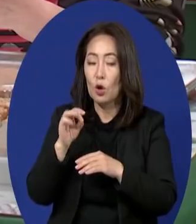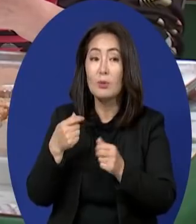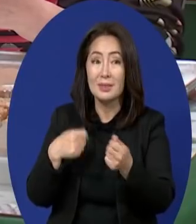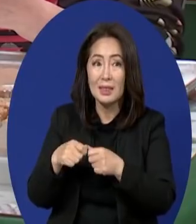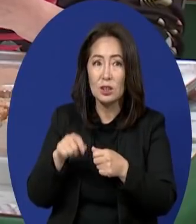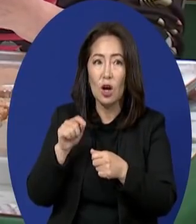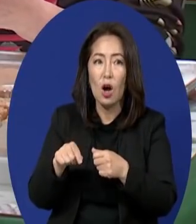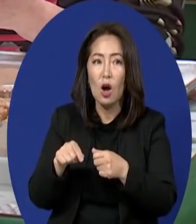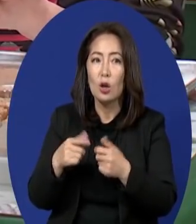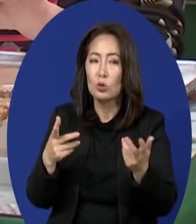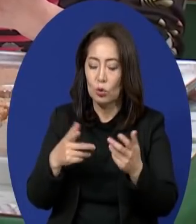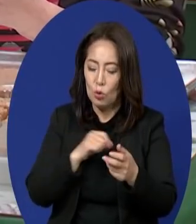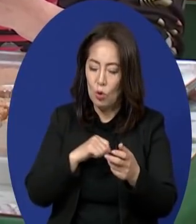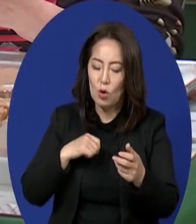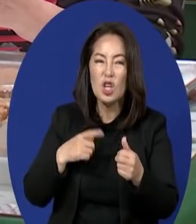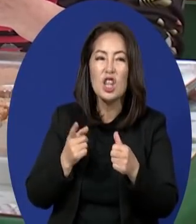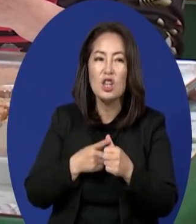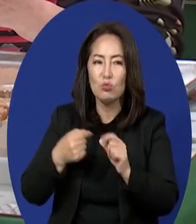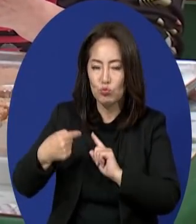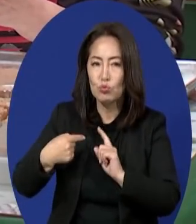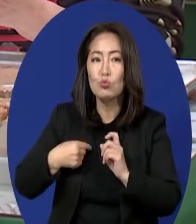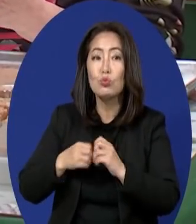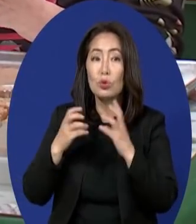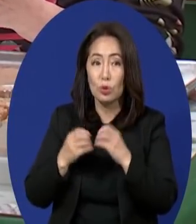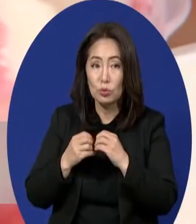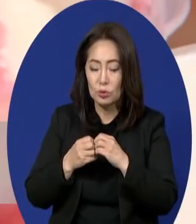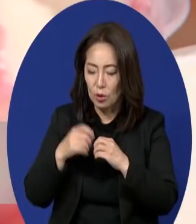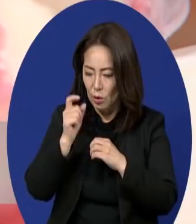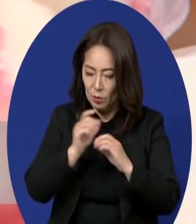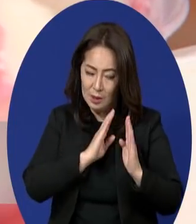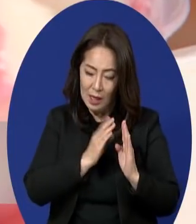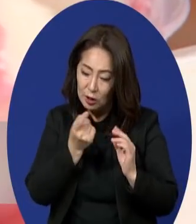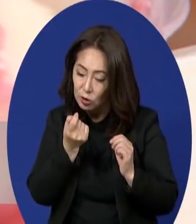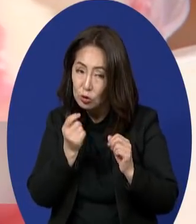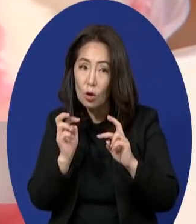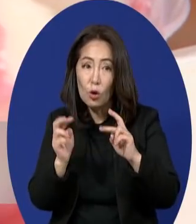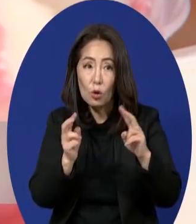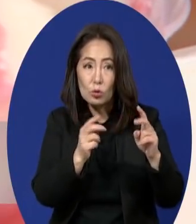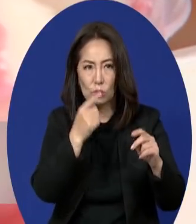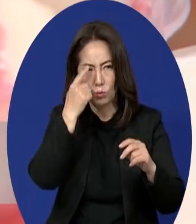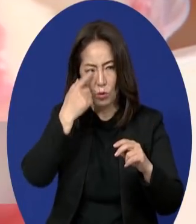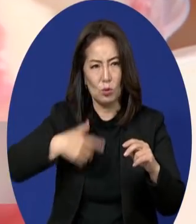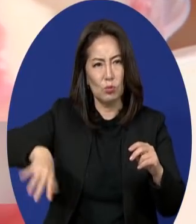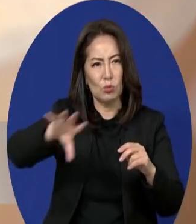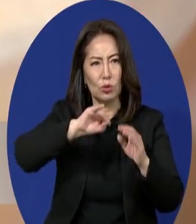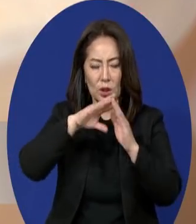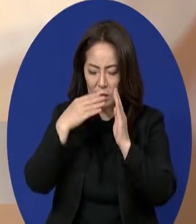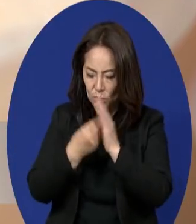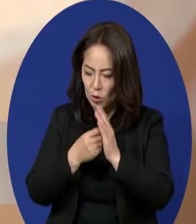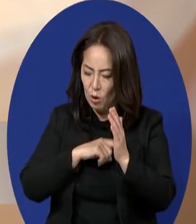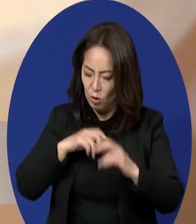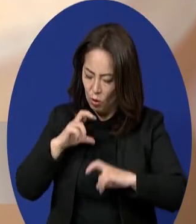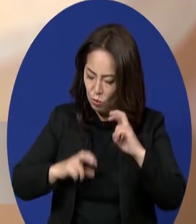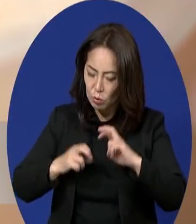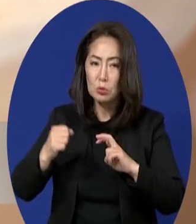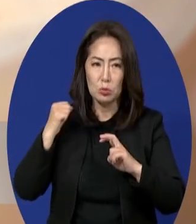бол одоо тэр өөрийн гэсэн нэрийн бүтээгдэхүүнтэй болжээ. Хүмүүр хандлагаа жаахан л өөрчлөвөл Монгол өрхөөл болгон үйлдвэрлэгч байх